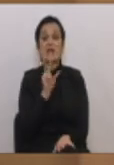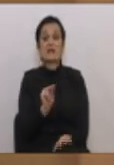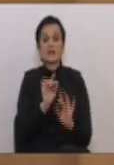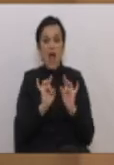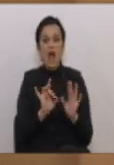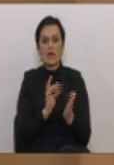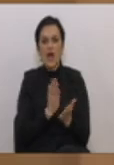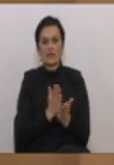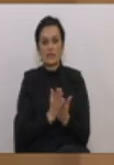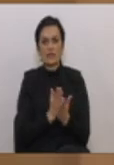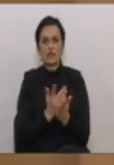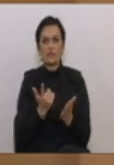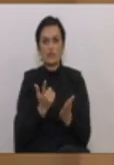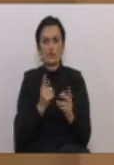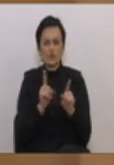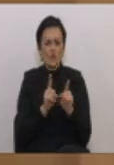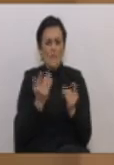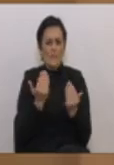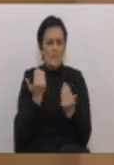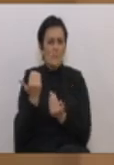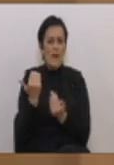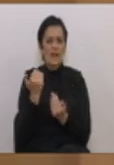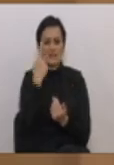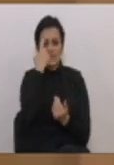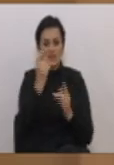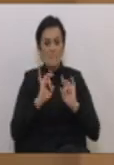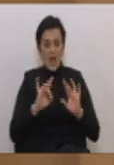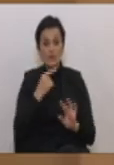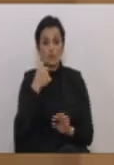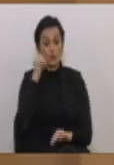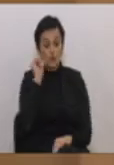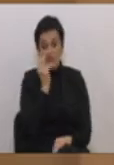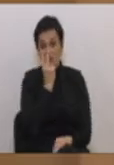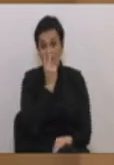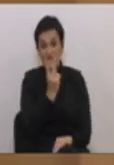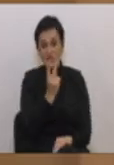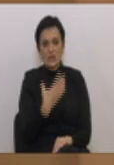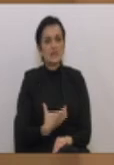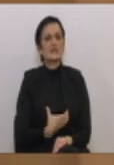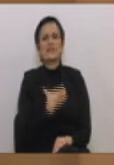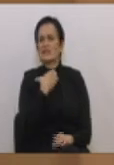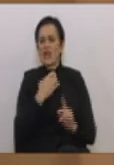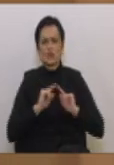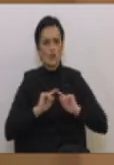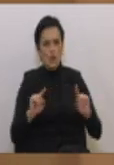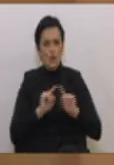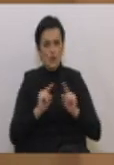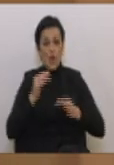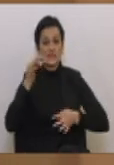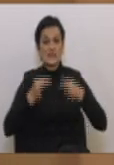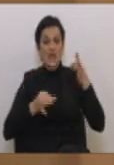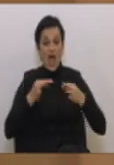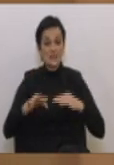რომ ანატომია გავშიფროთ მათი მესიჯების. გუშინ ჩვენ ნახეთ საშინელი პროვოკაციები სასამართლოსთან